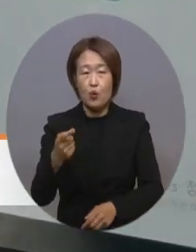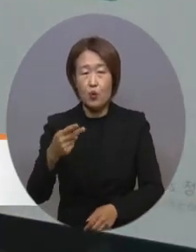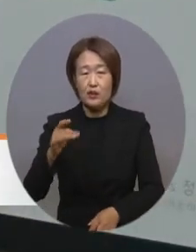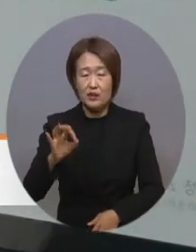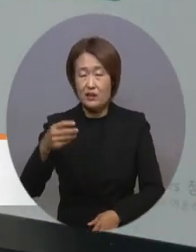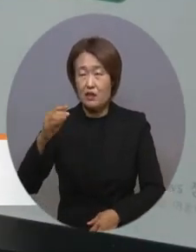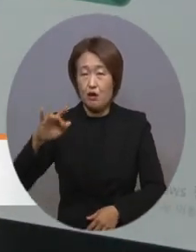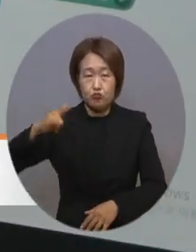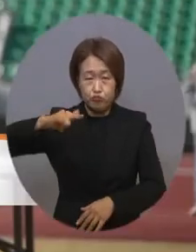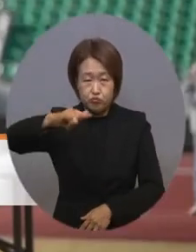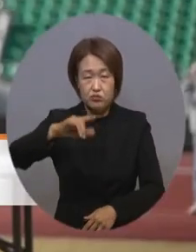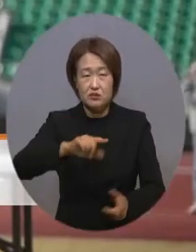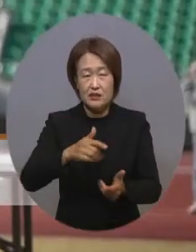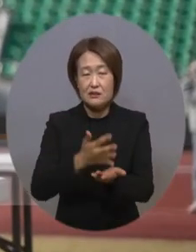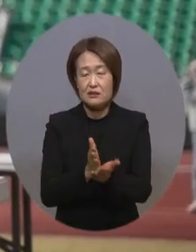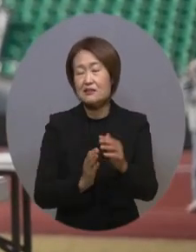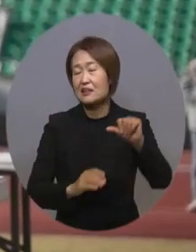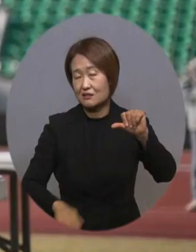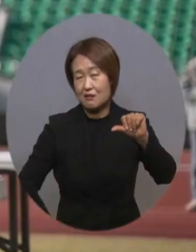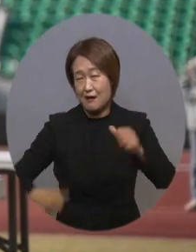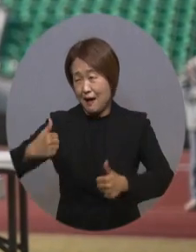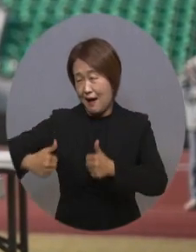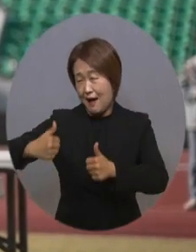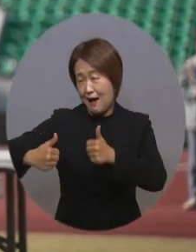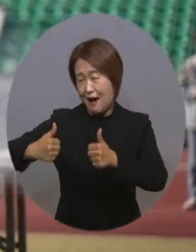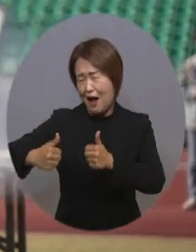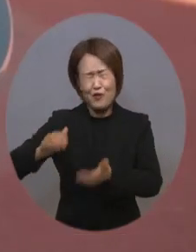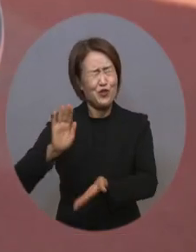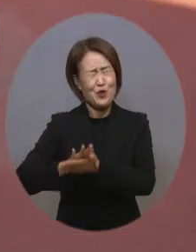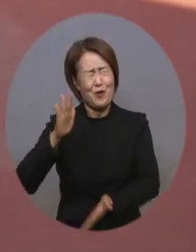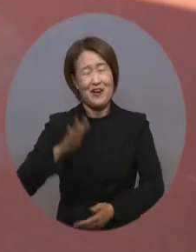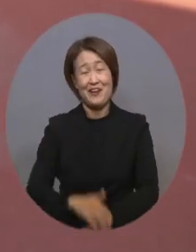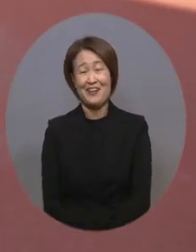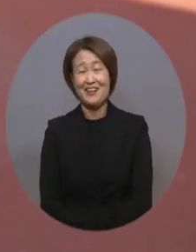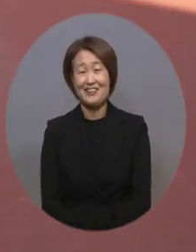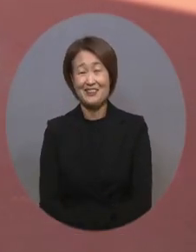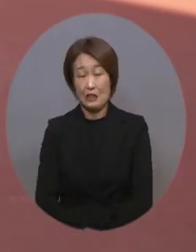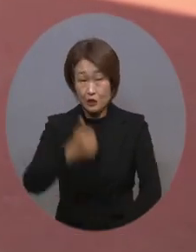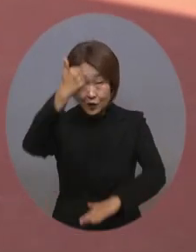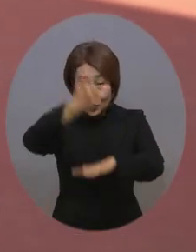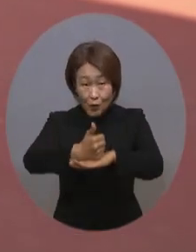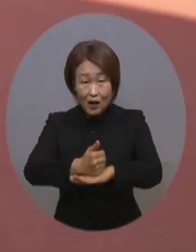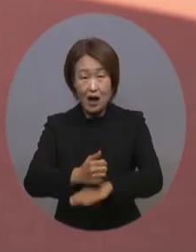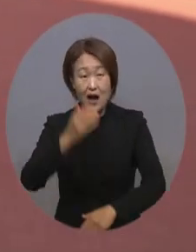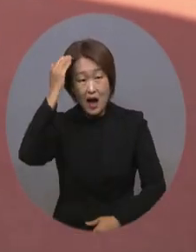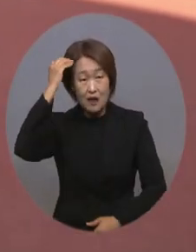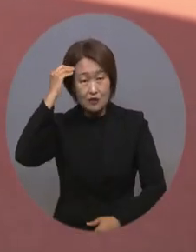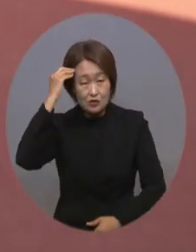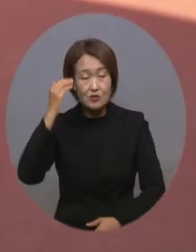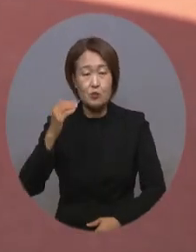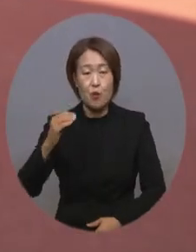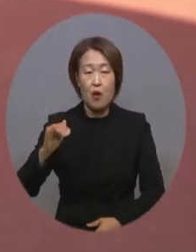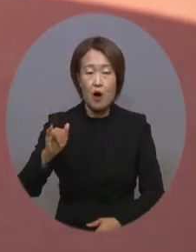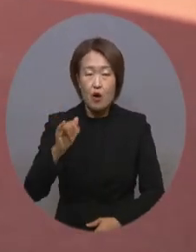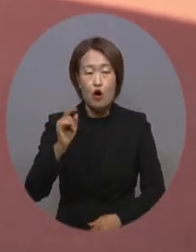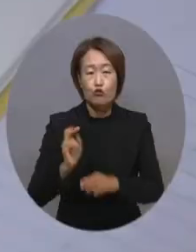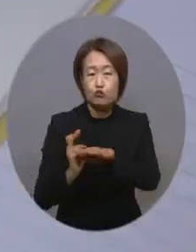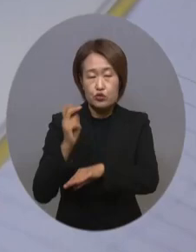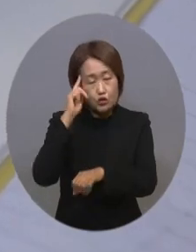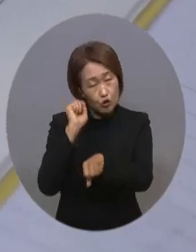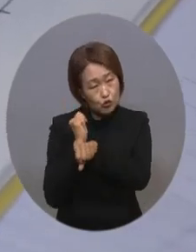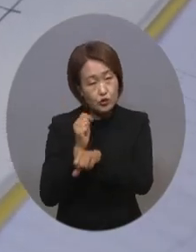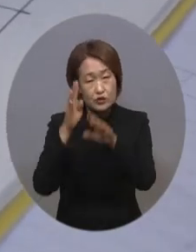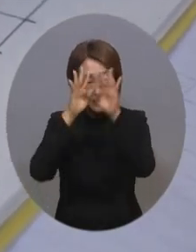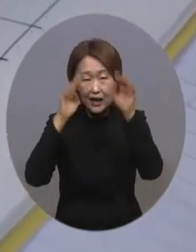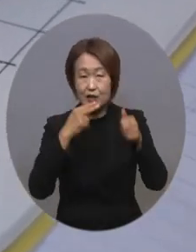등 5종목에서 각각 열띤 경쟁을 펼쳤습니다 이번 대회 결과는 한국항공우주연구원 대학교수 등